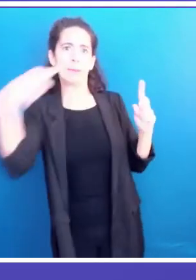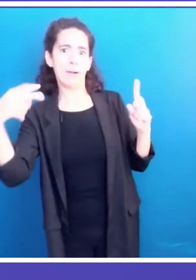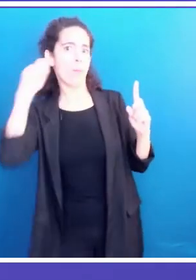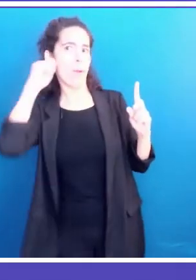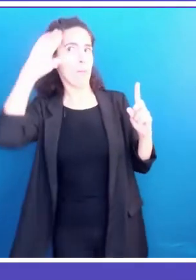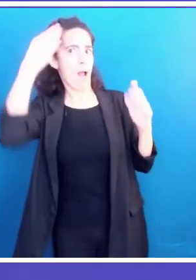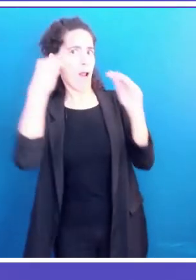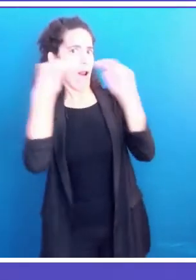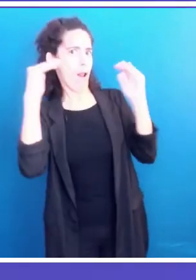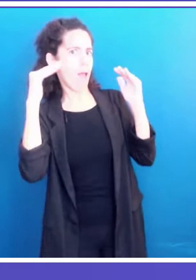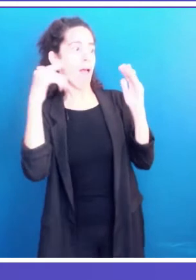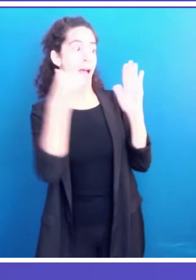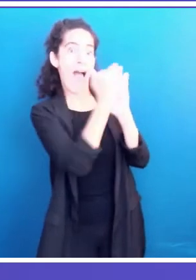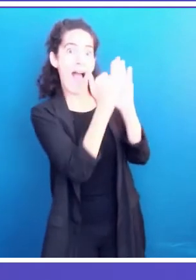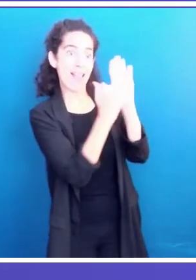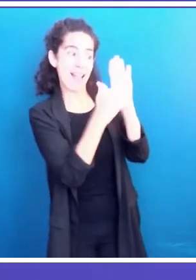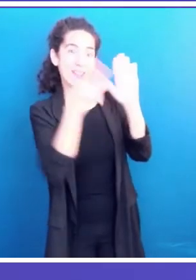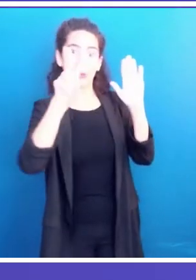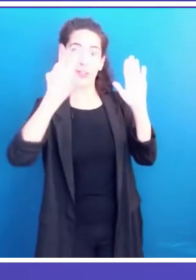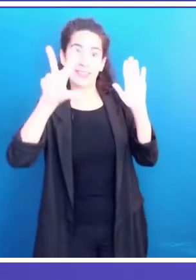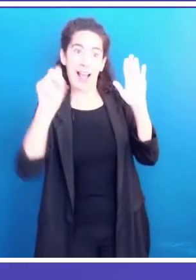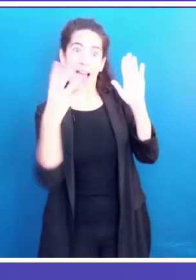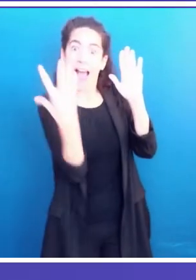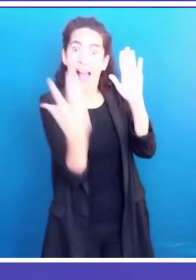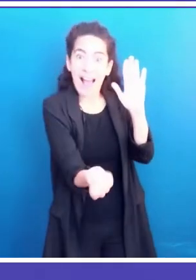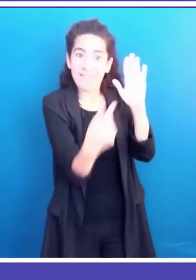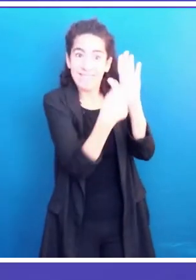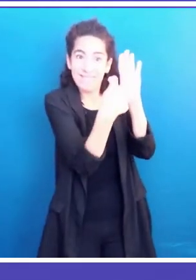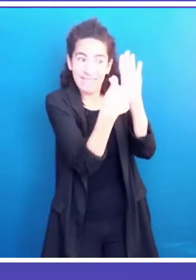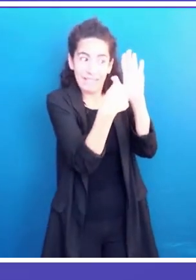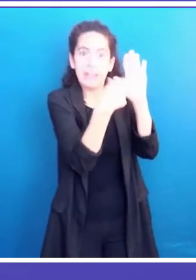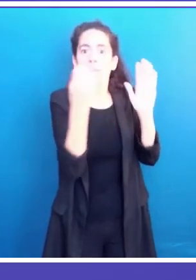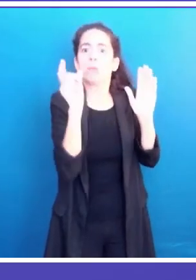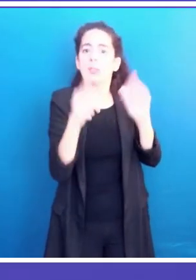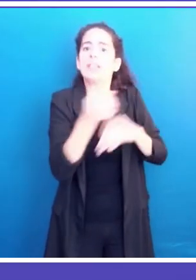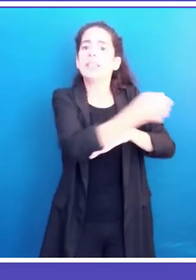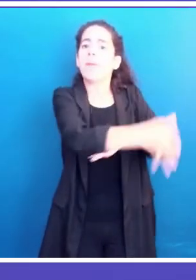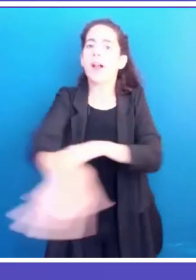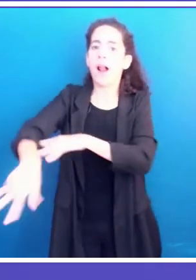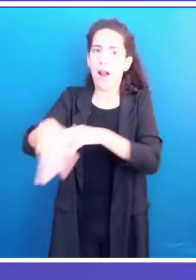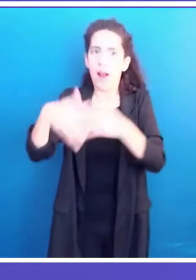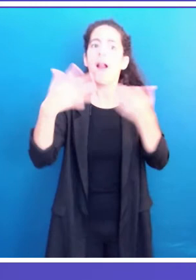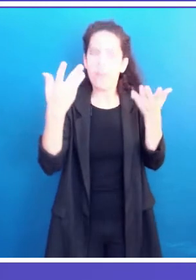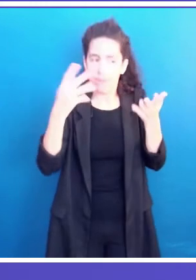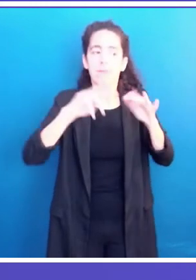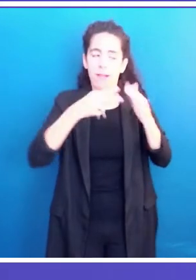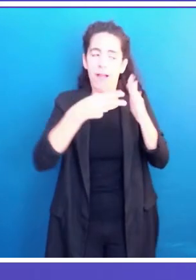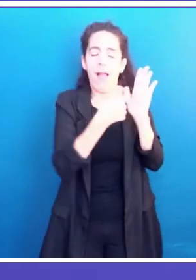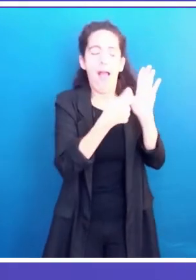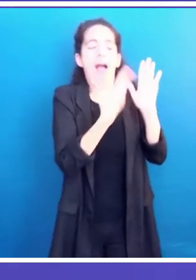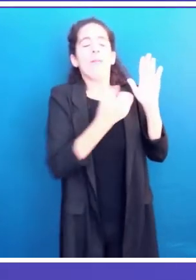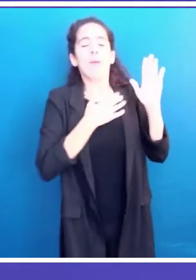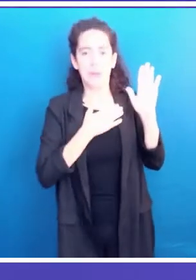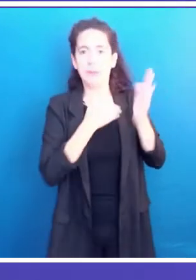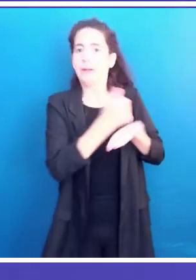على كافة المستويات. إذا رعينا هذا المنظور وإذا حرصنا على هذا الجانب المتعلق